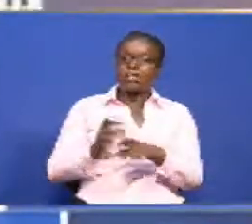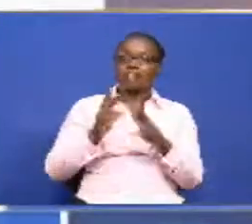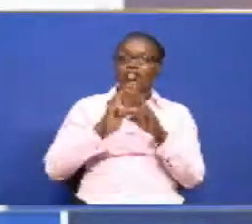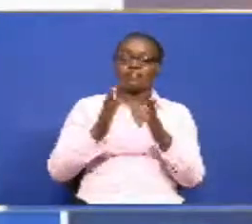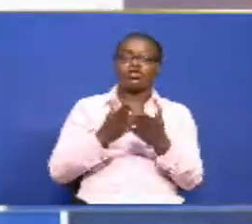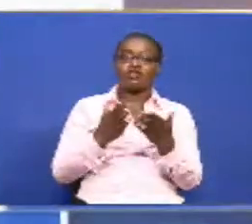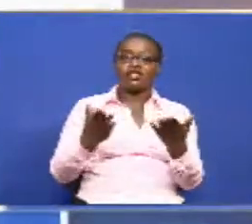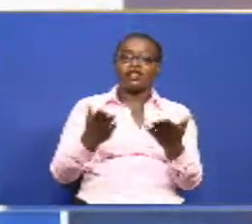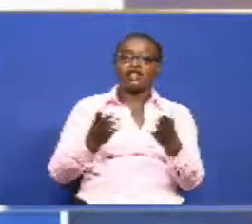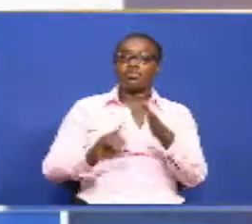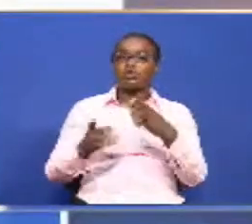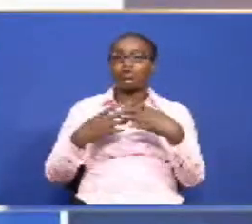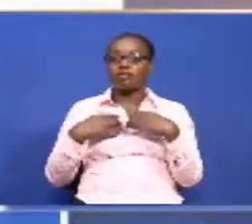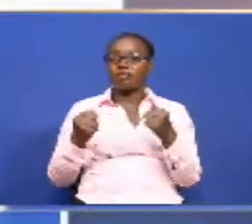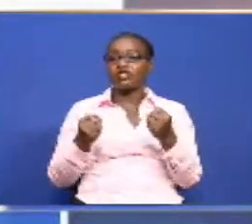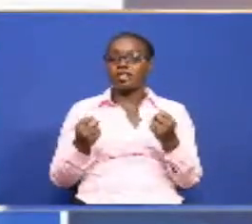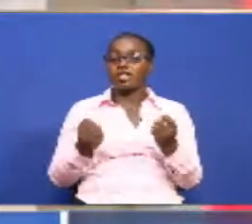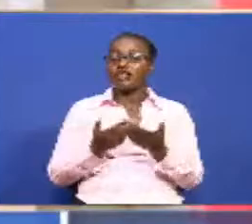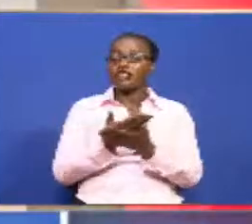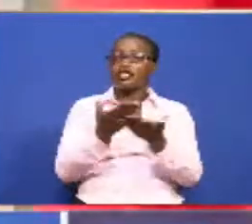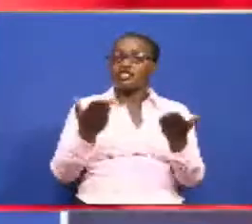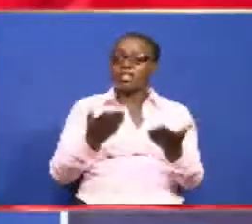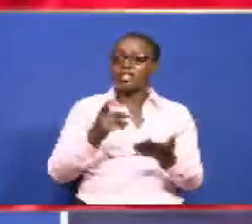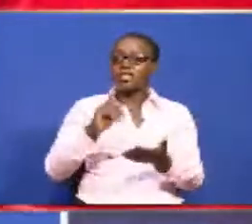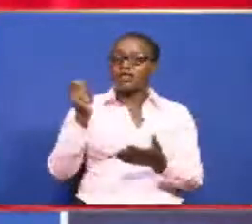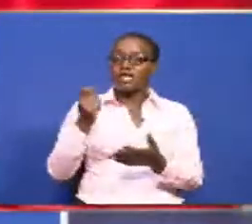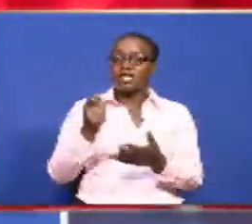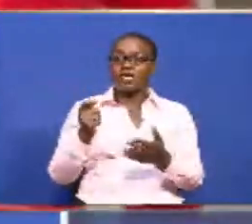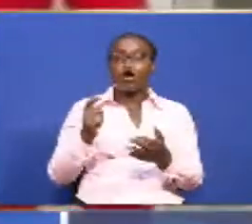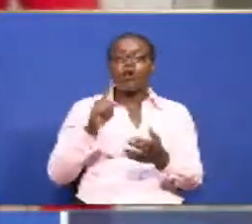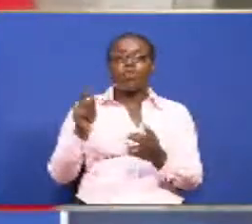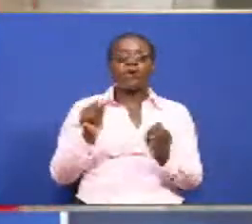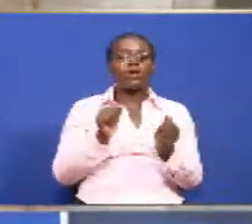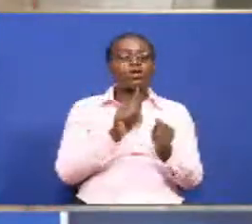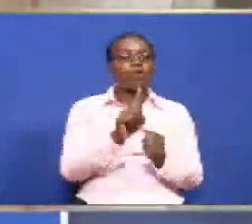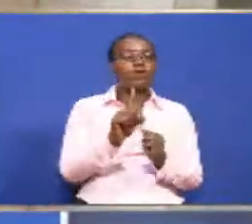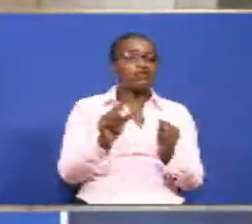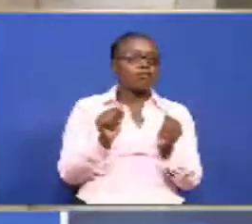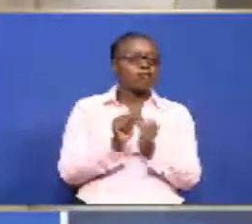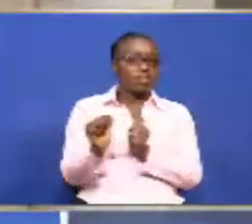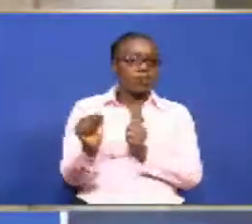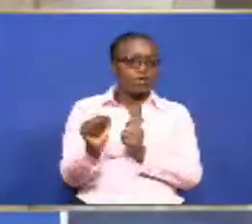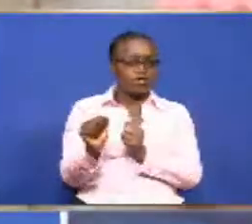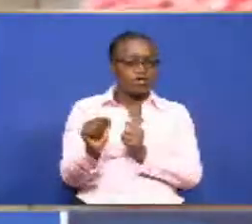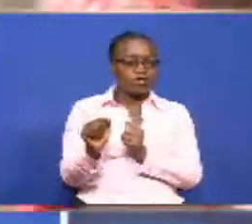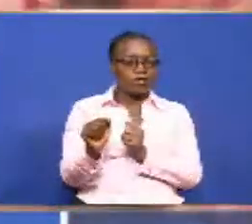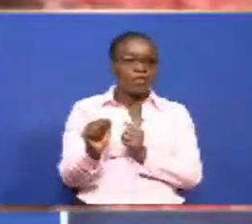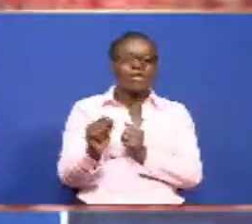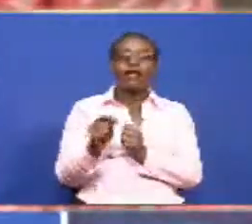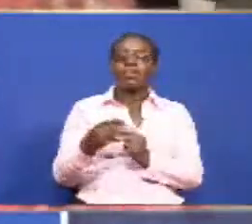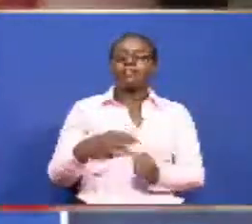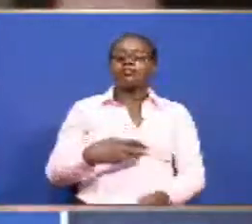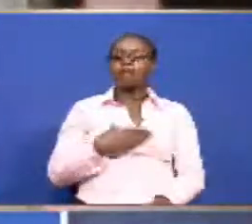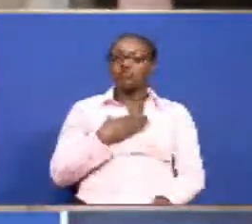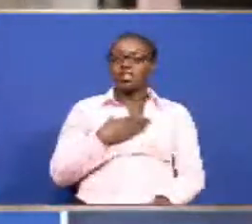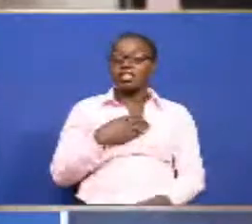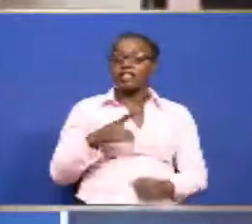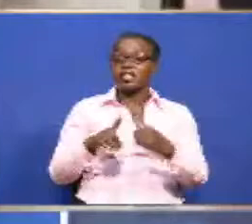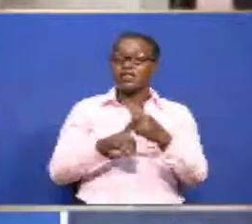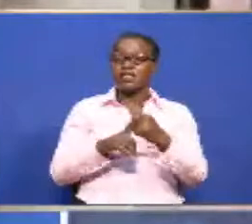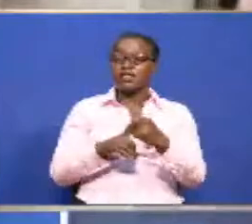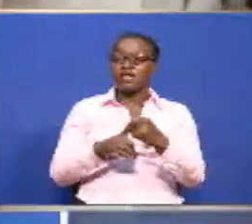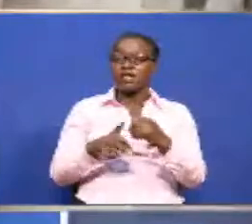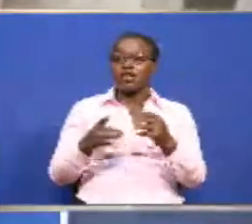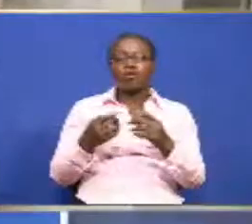ilidokeza kuwa kati ya watu hao Wakenya ni 115 na raia wa kigeni ni 6, wakiwa watu wakati ya umri